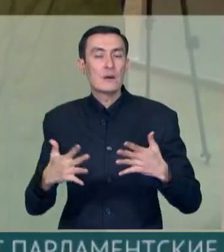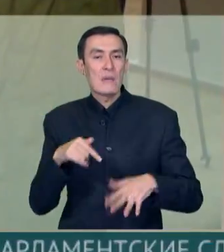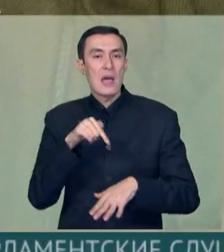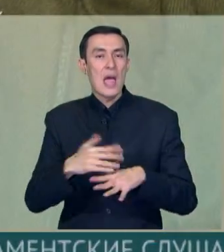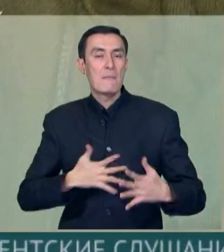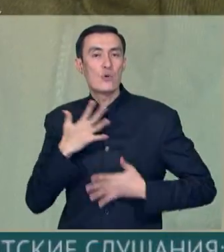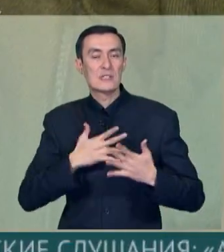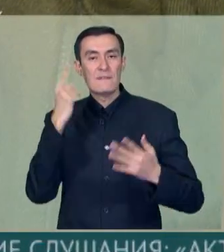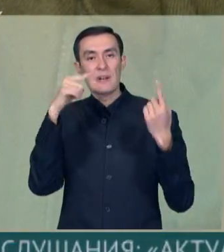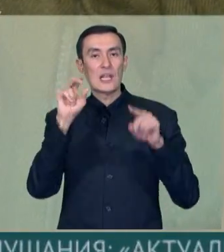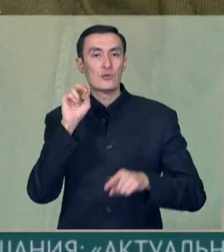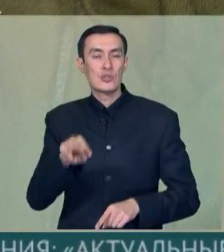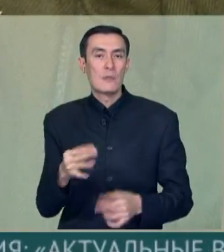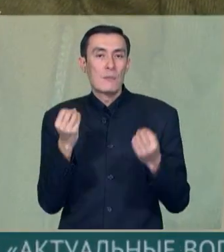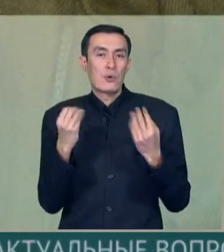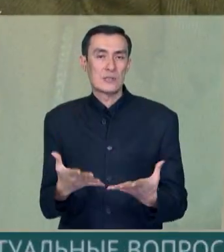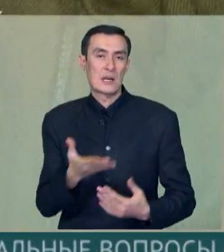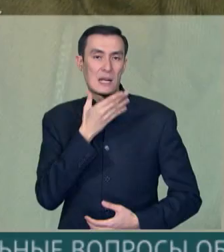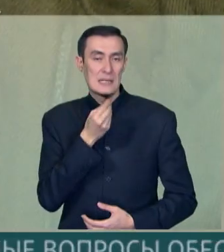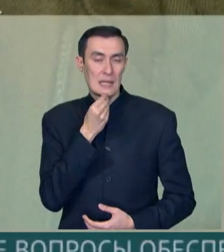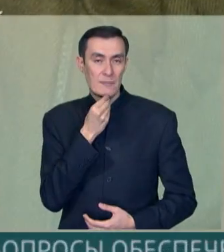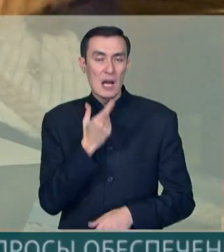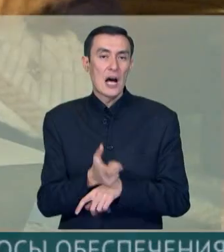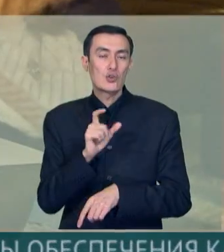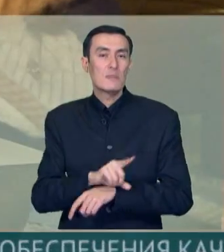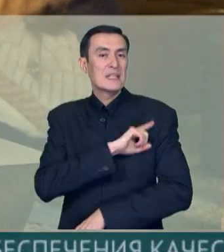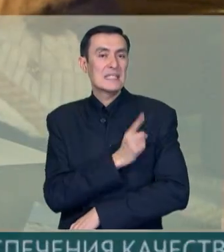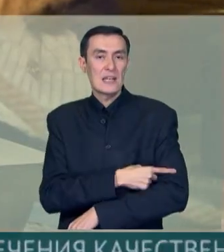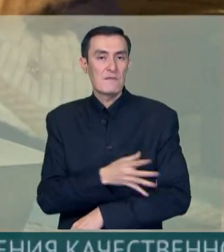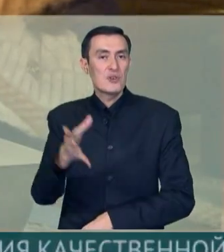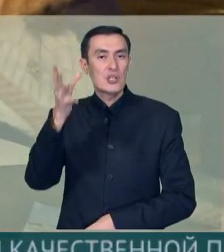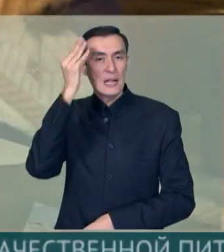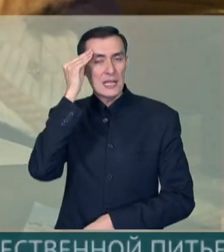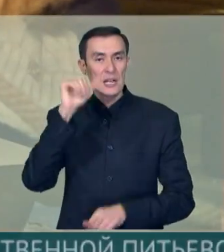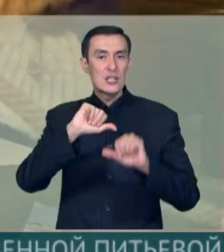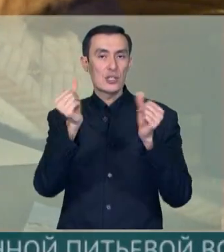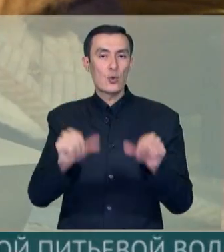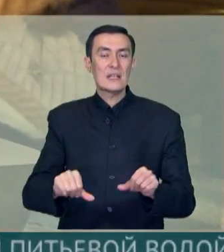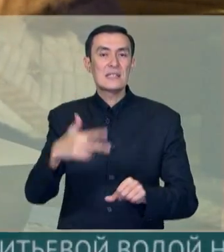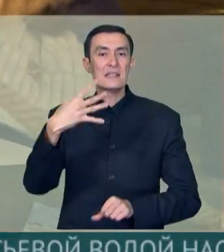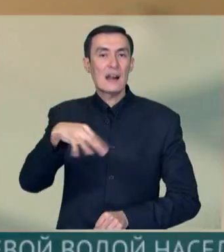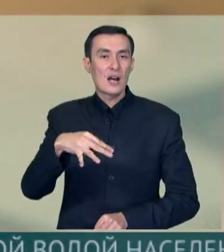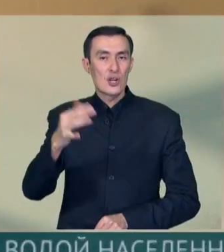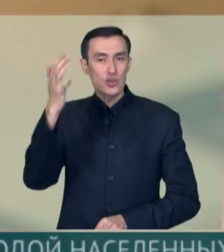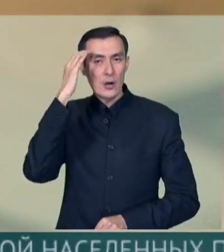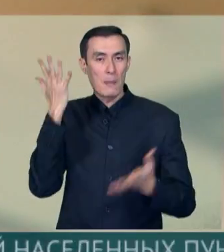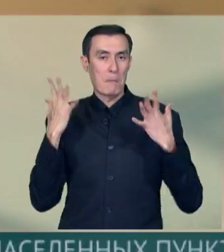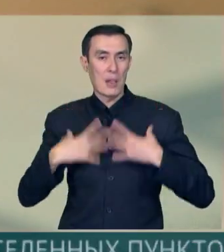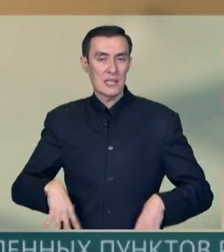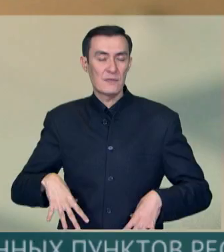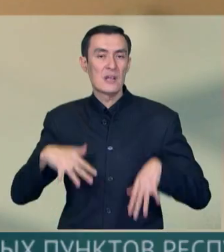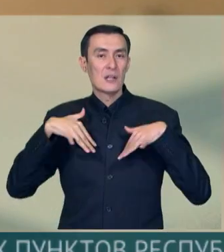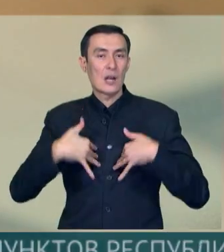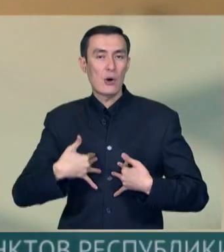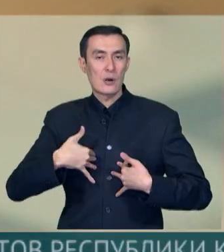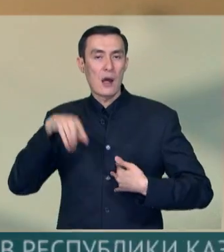эмоций и фантазию, чем поразить красотой. Особенно сильные впечатления оставляют силуэты 40 черных платьев из траурных